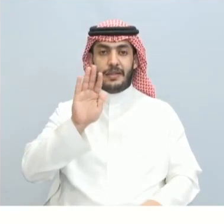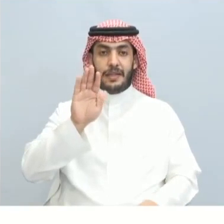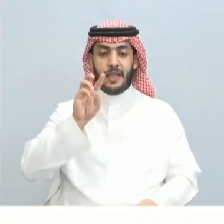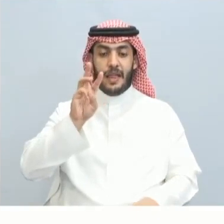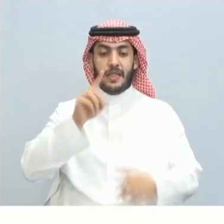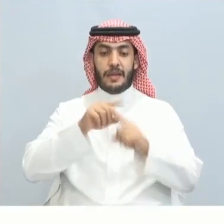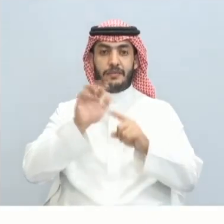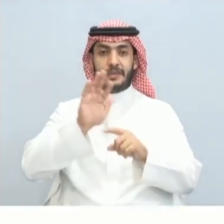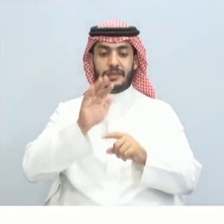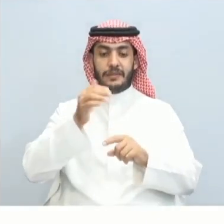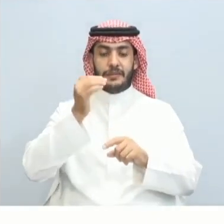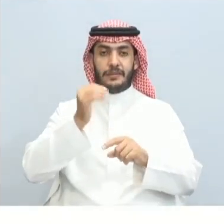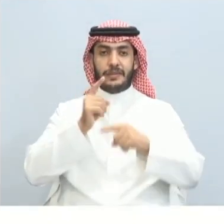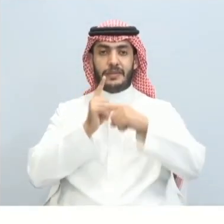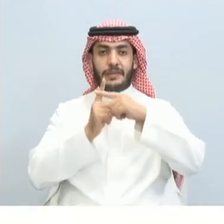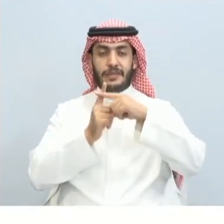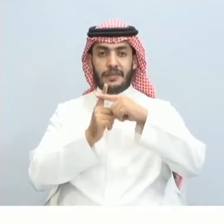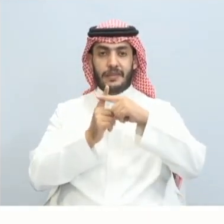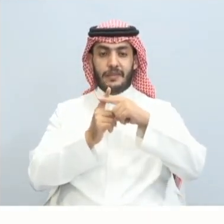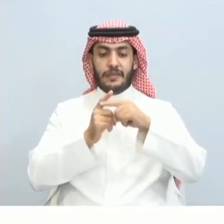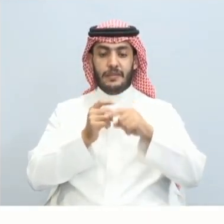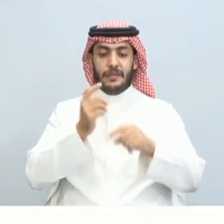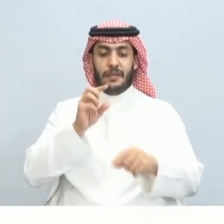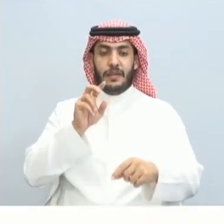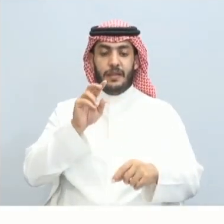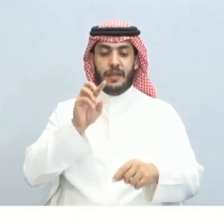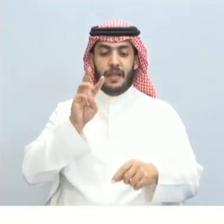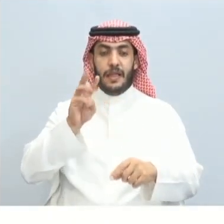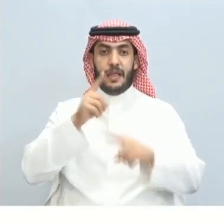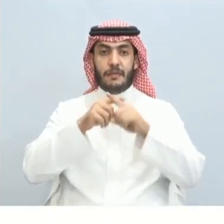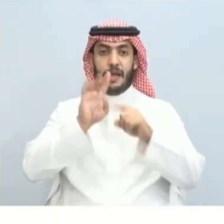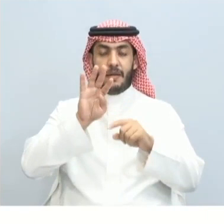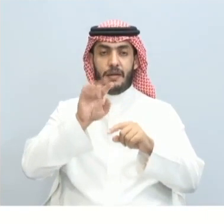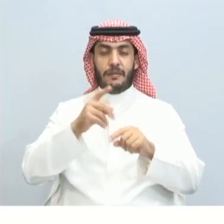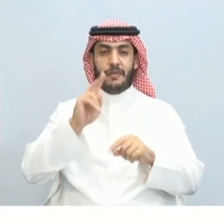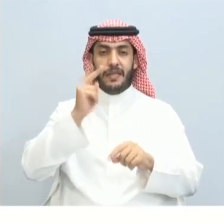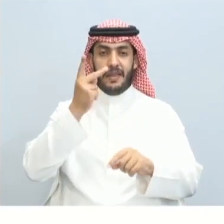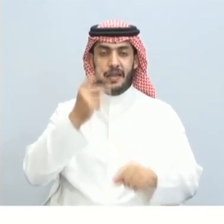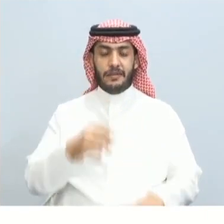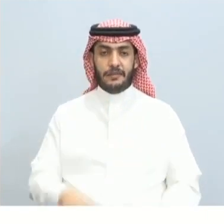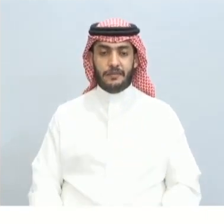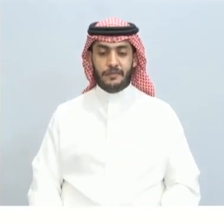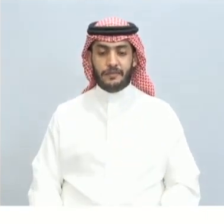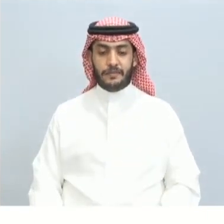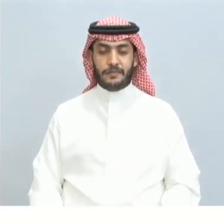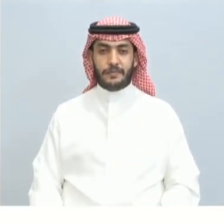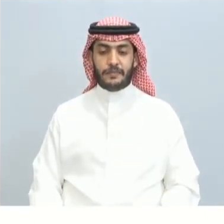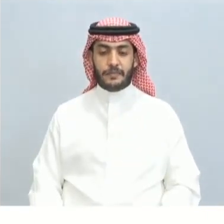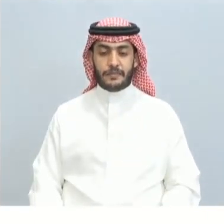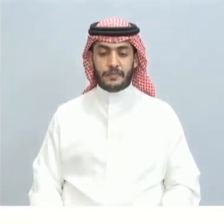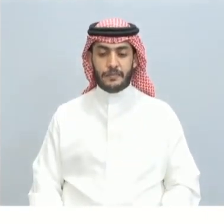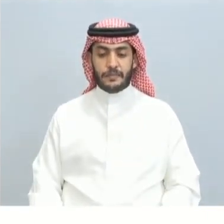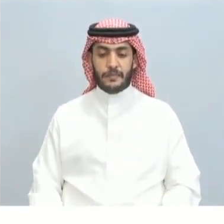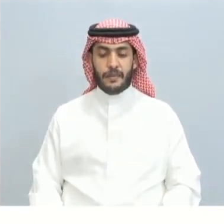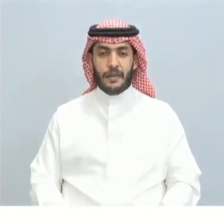سين زائدا ثلاثه في اربعه قيمتها 12 اذا كتبنا هذه العباره